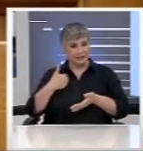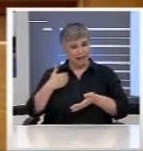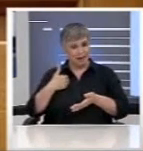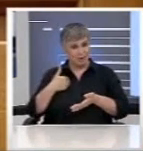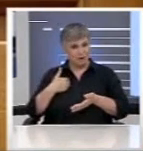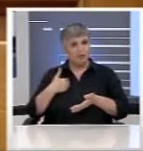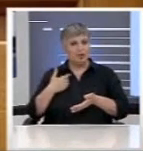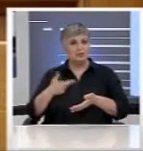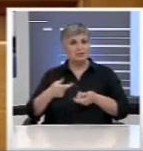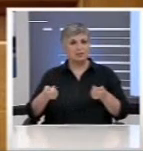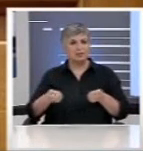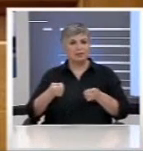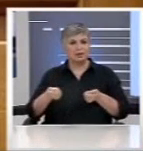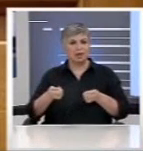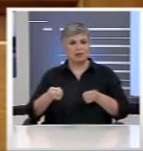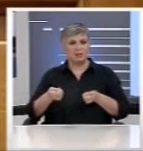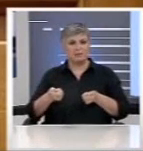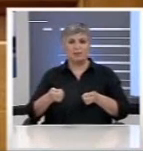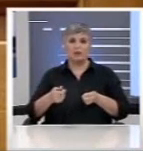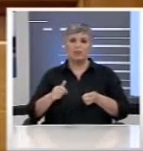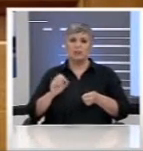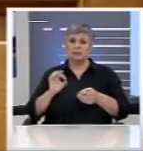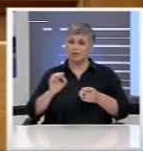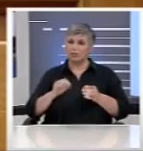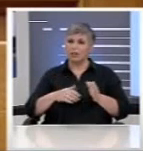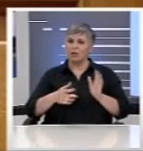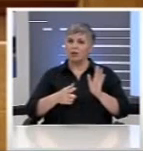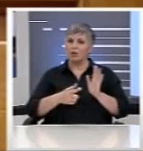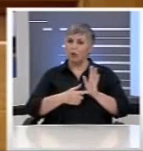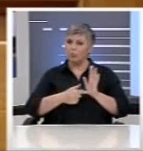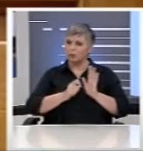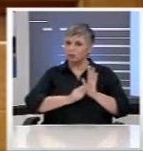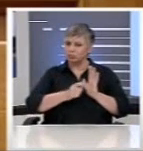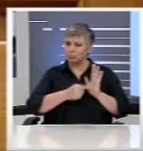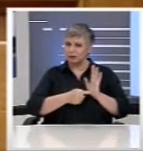μας και με την νομοθετική παρέμβαση του VDI